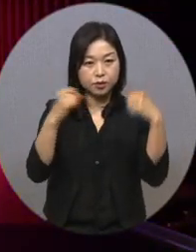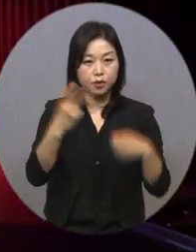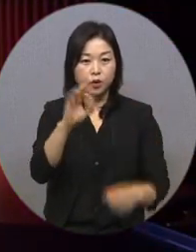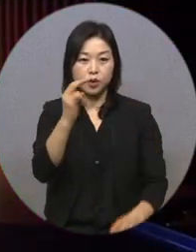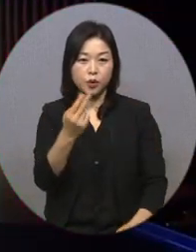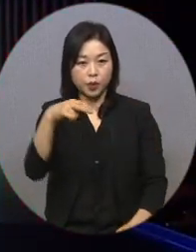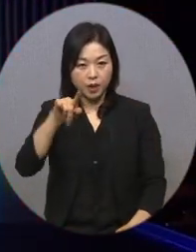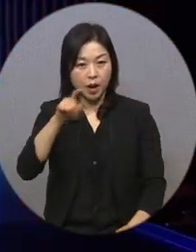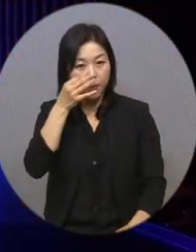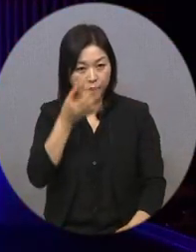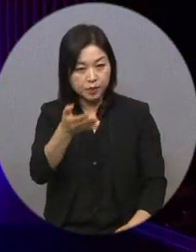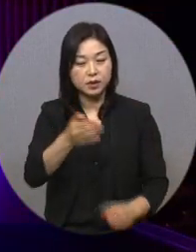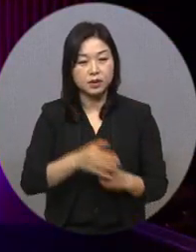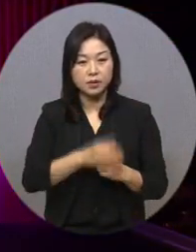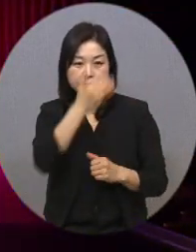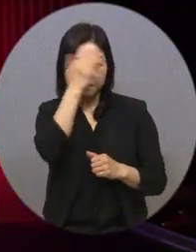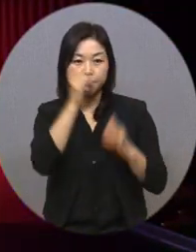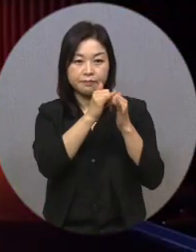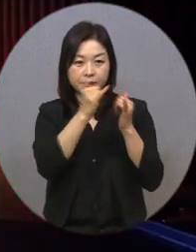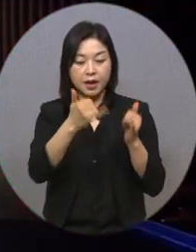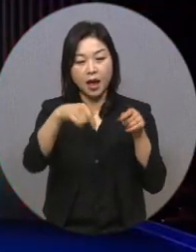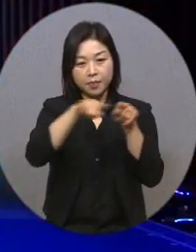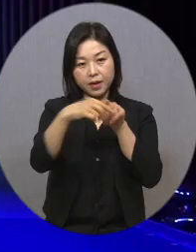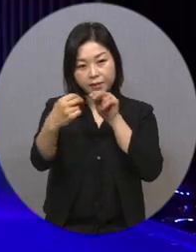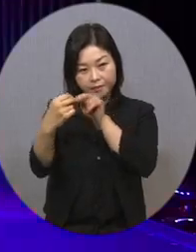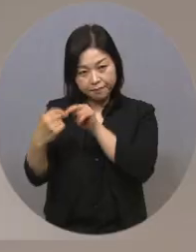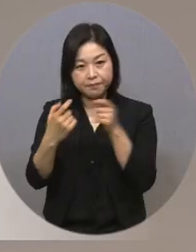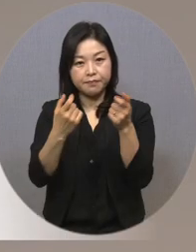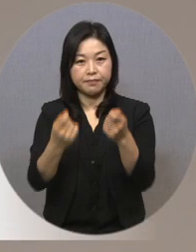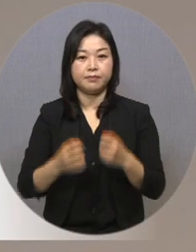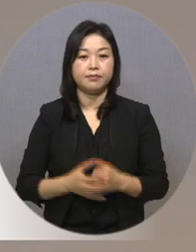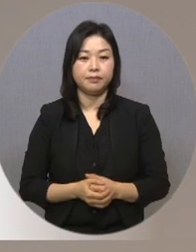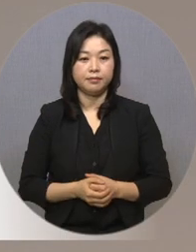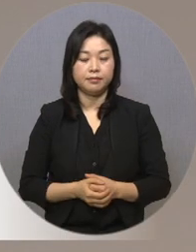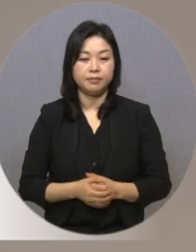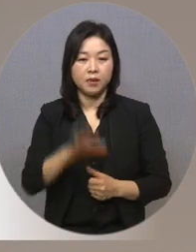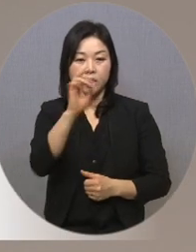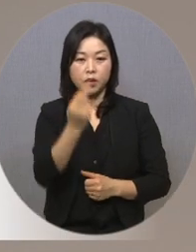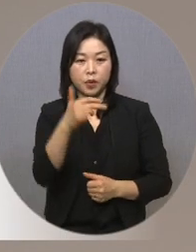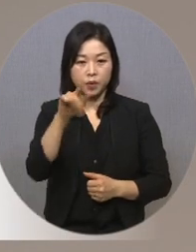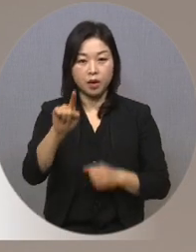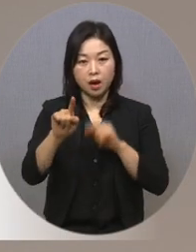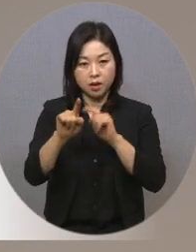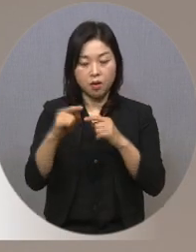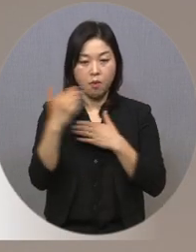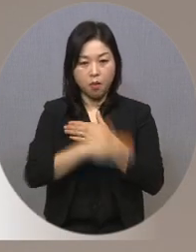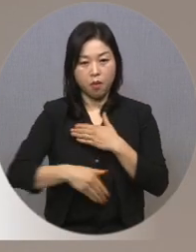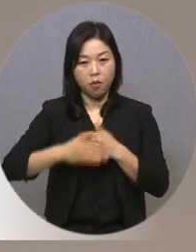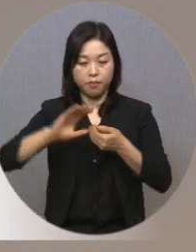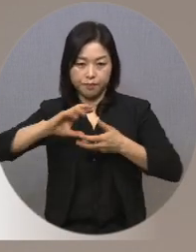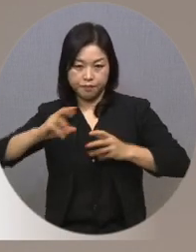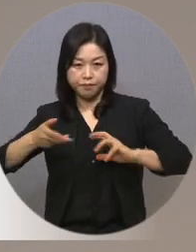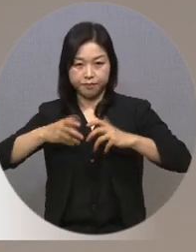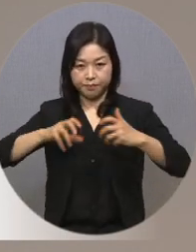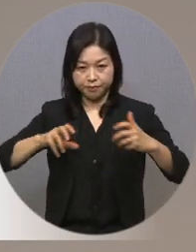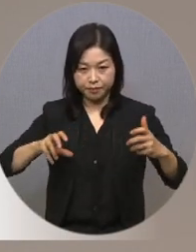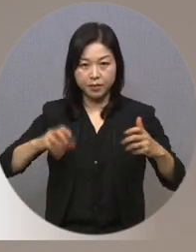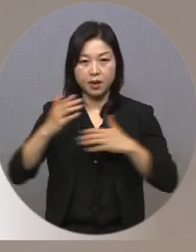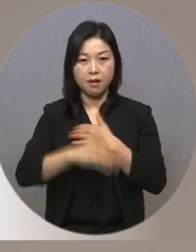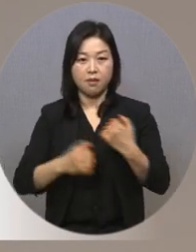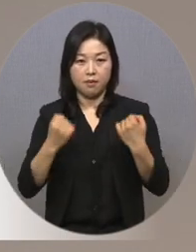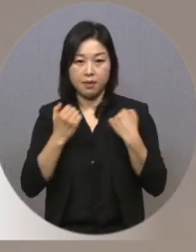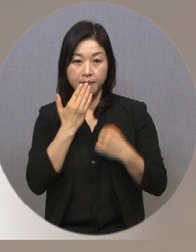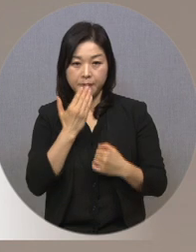실현은 관람객과 호흡을 함께했습니다. 요가로 인해서 근육 이완을 시켜서